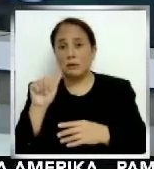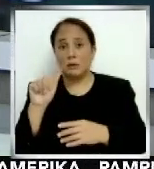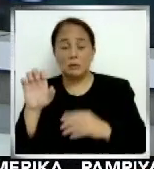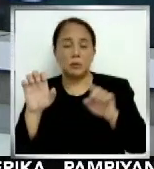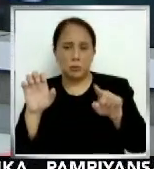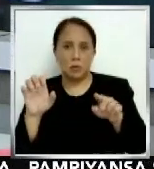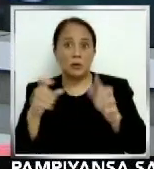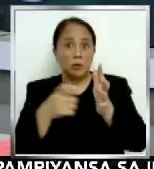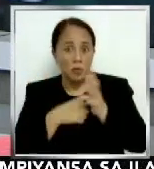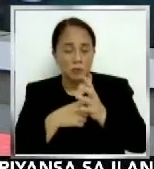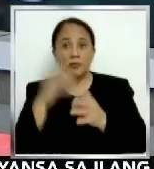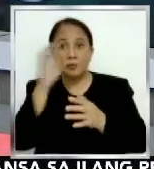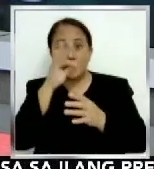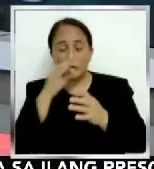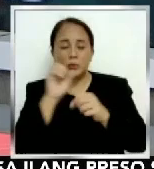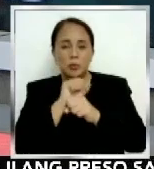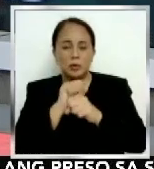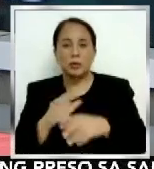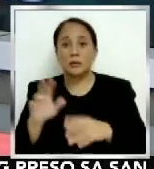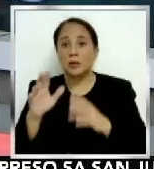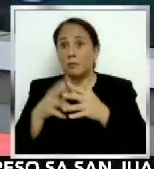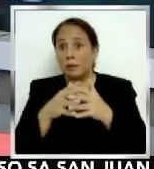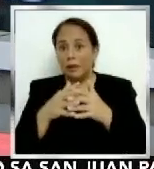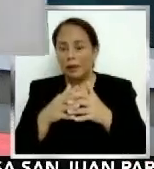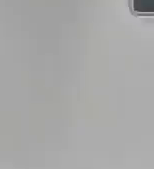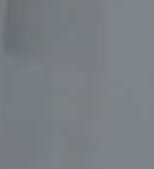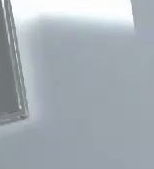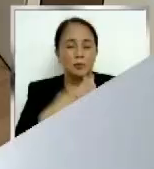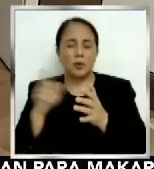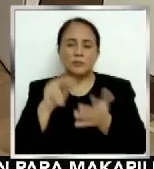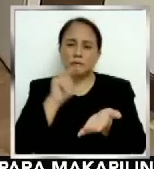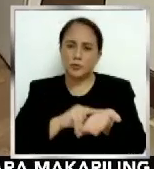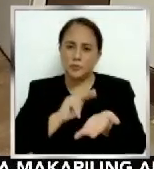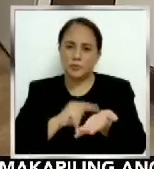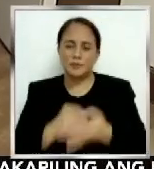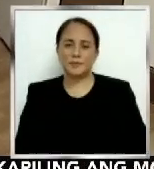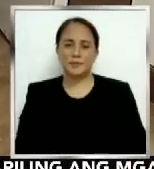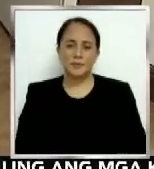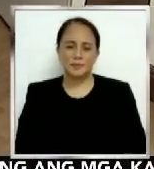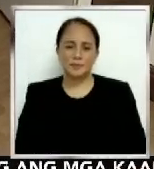sa Amerika ang mga nurse. At tinutukan po yan ni Joseph Moore.